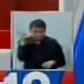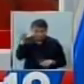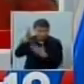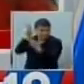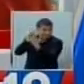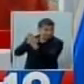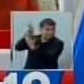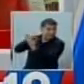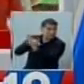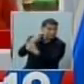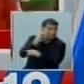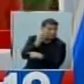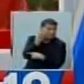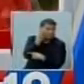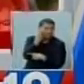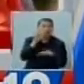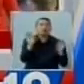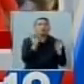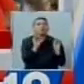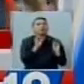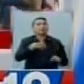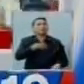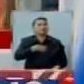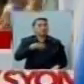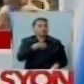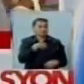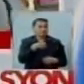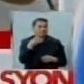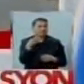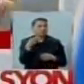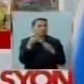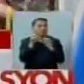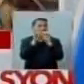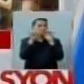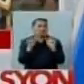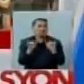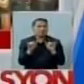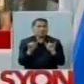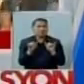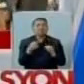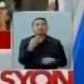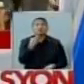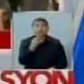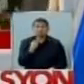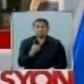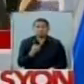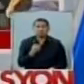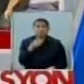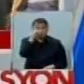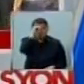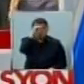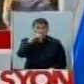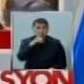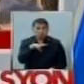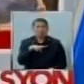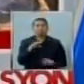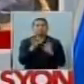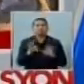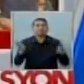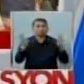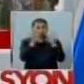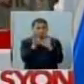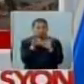silang reklamo dito sa sistema ipinapatupad. Sabi nga nila, importante lang sila eh makaboto. At yun yung